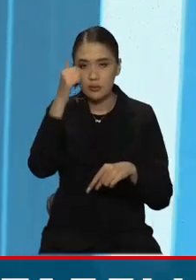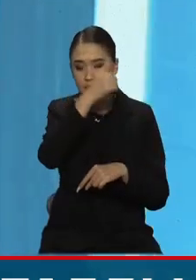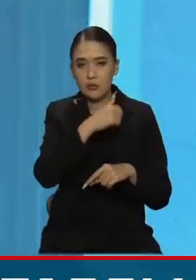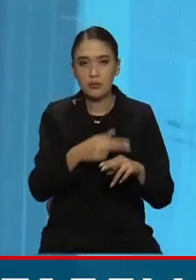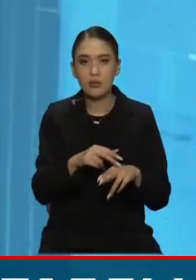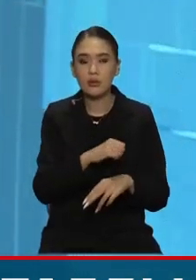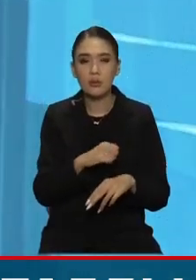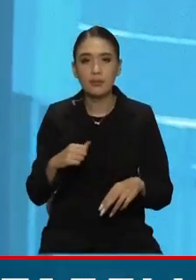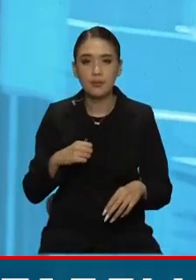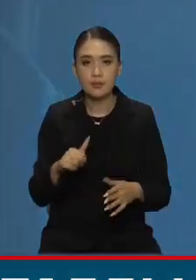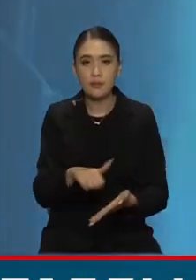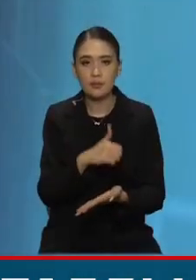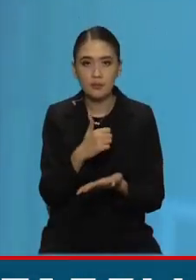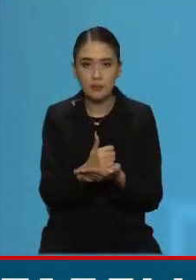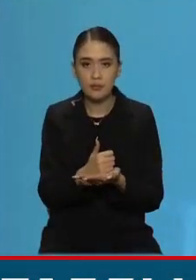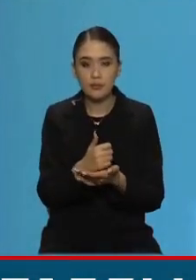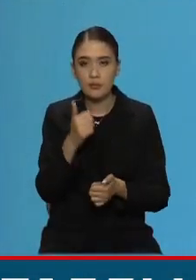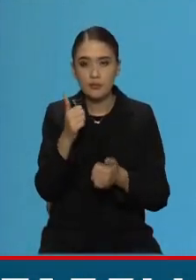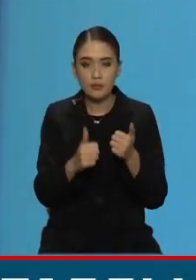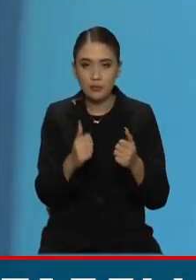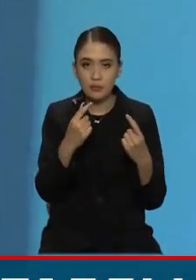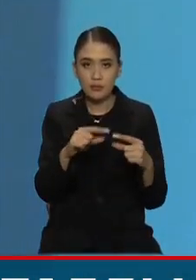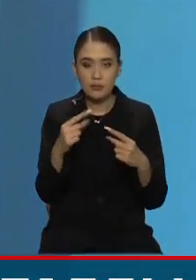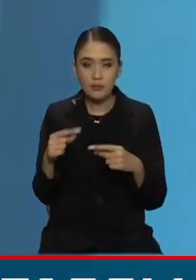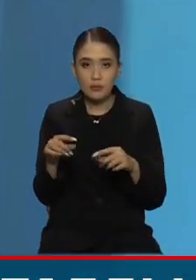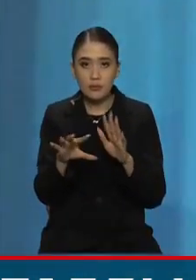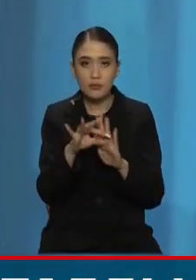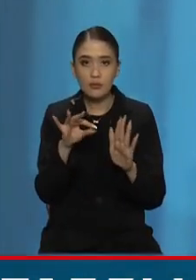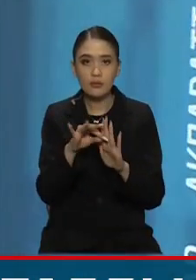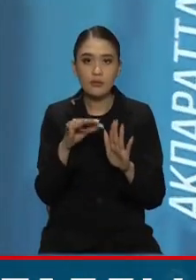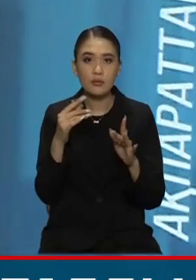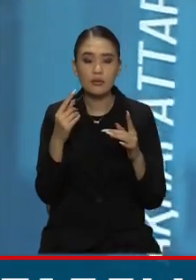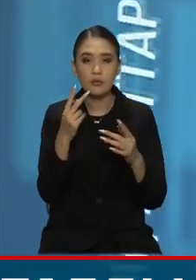ең басты айырмашылығы басқа іріктеулерге қарағанда бұл